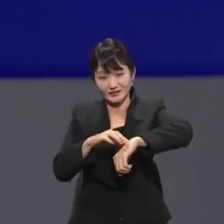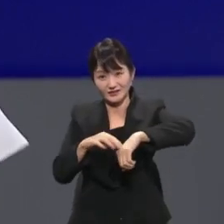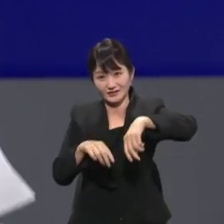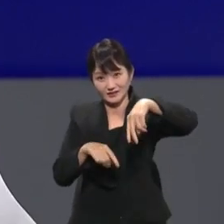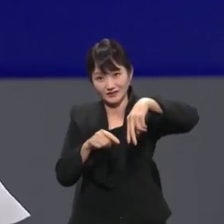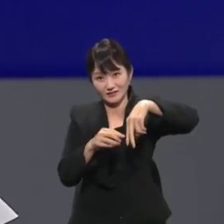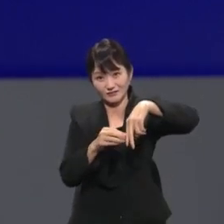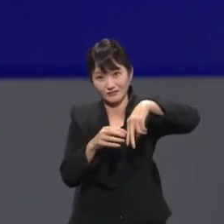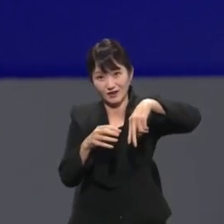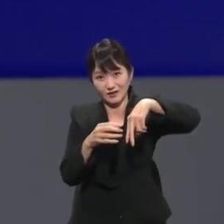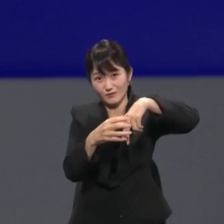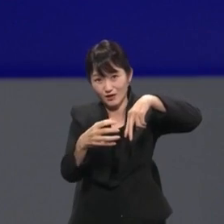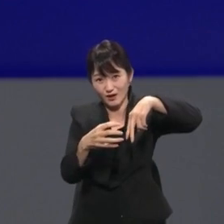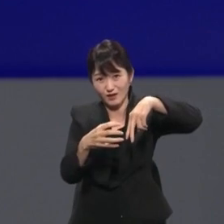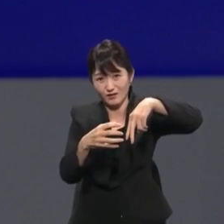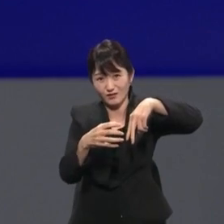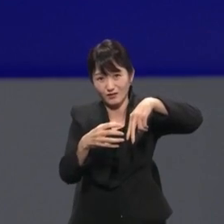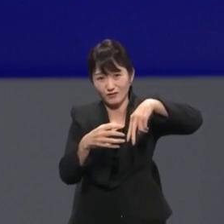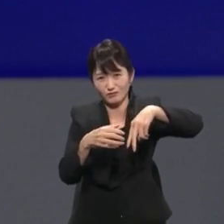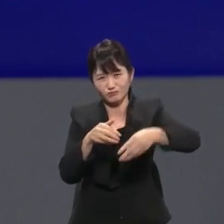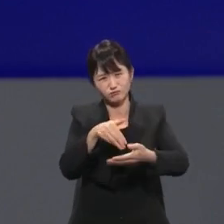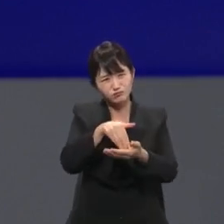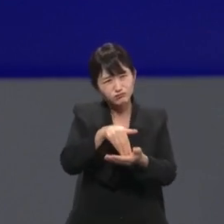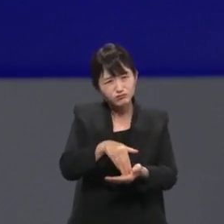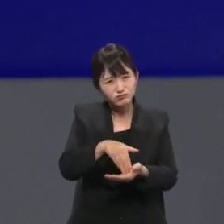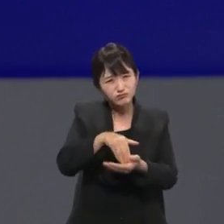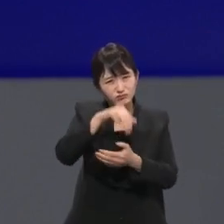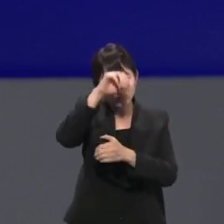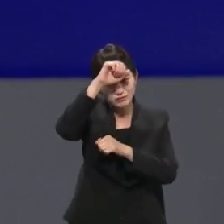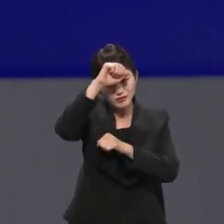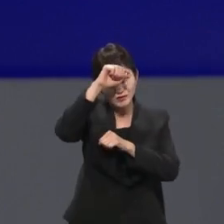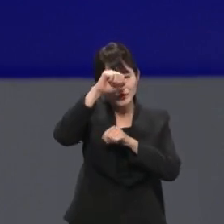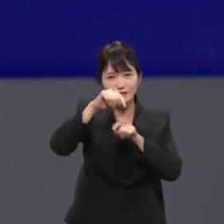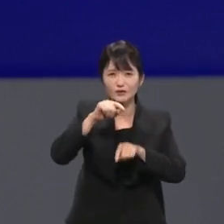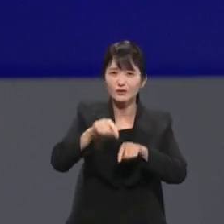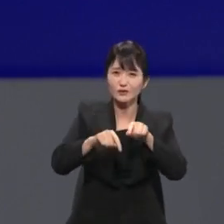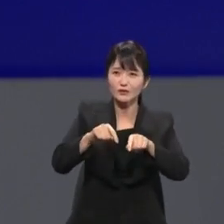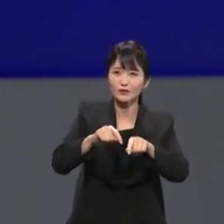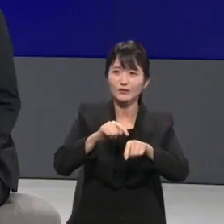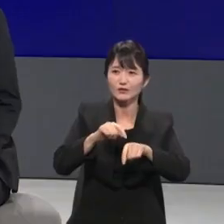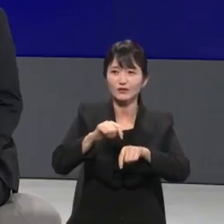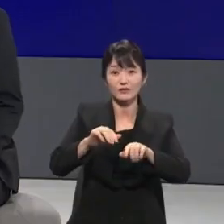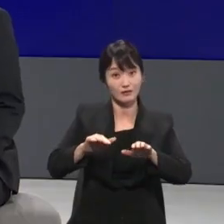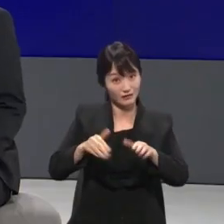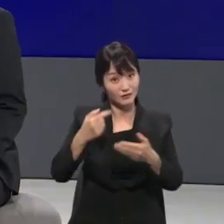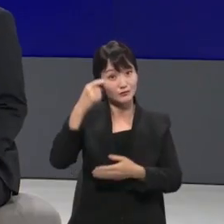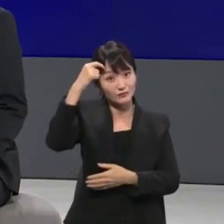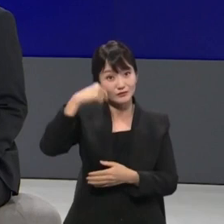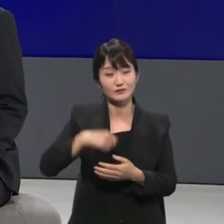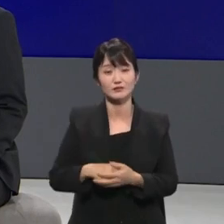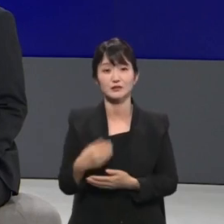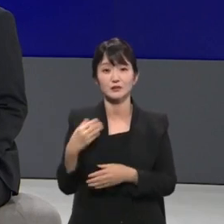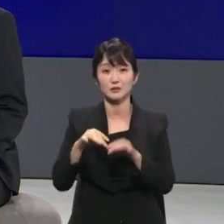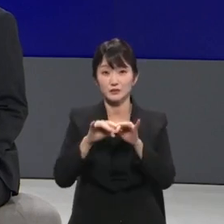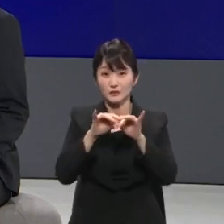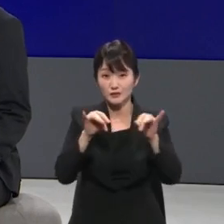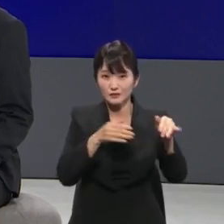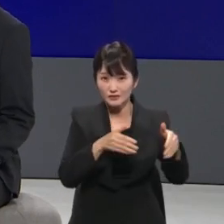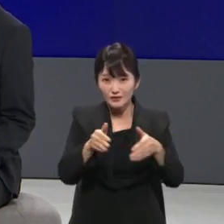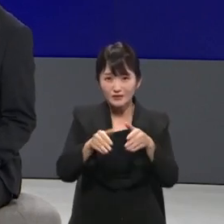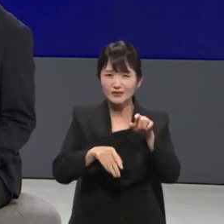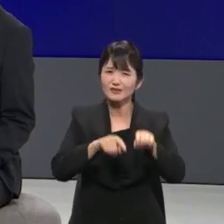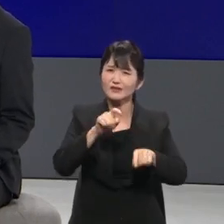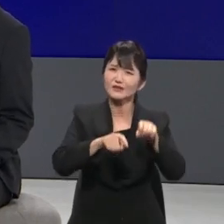다리가 많이 좀 무거운 편인데 다 걷고 나니까 발이 가벼워지는 느낌도 들긴 들더라고요. 저 아까 황토길 걷는 거는 저도 좀 해보고